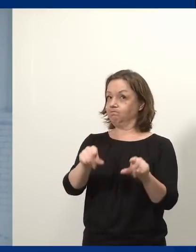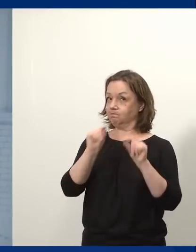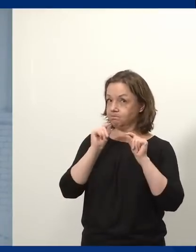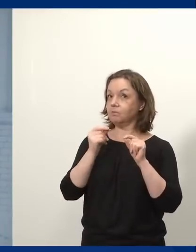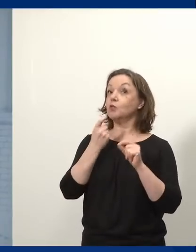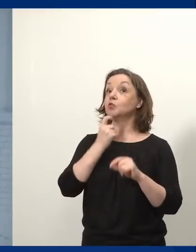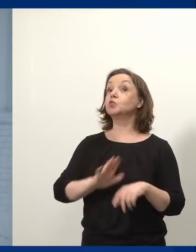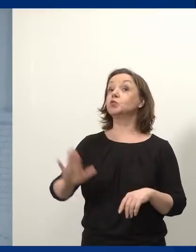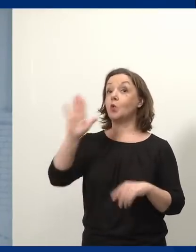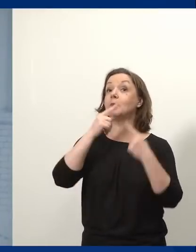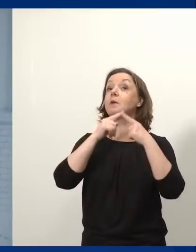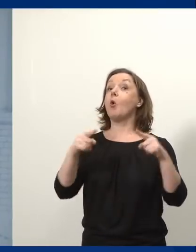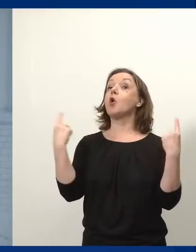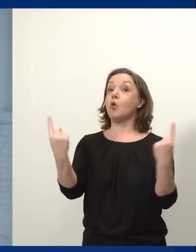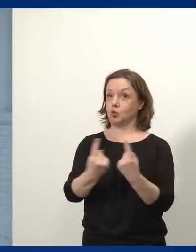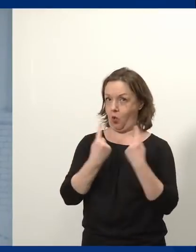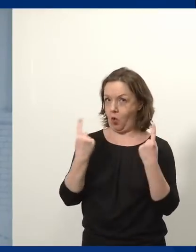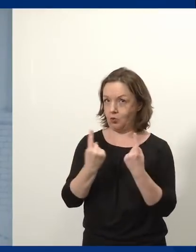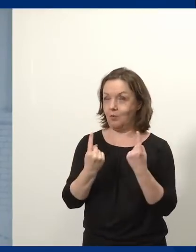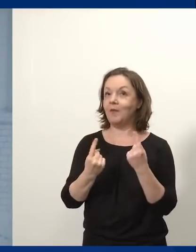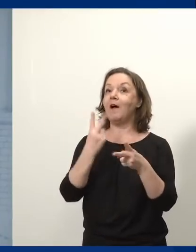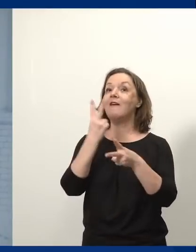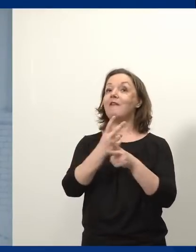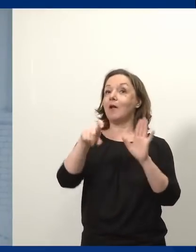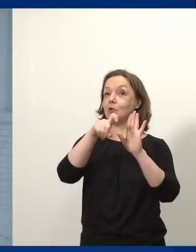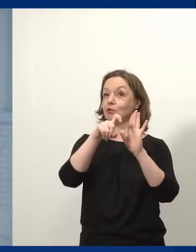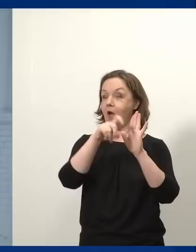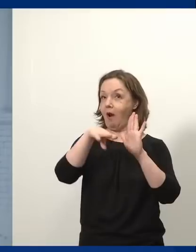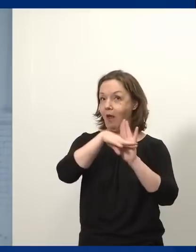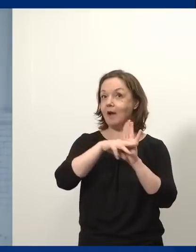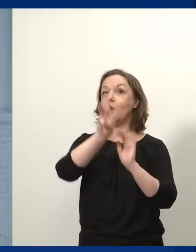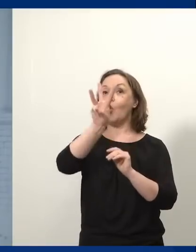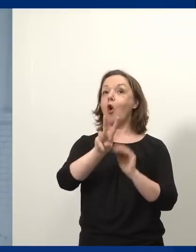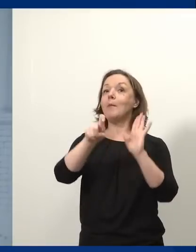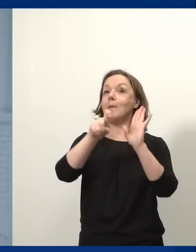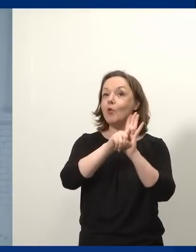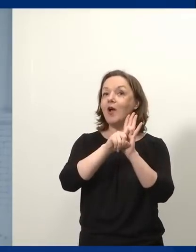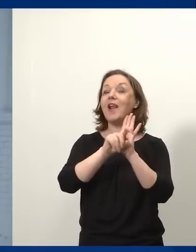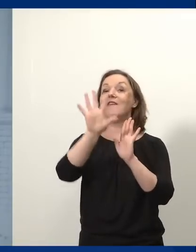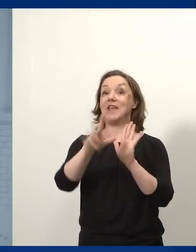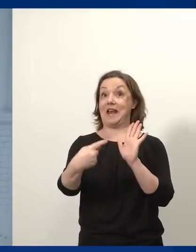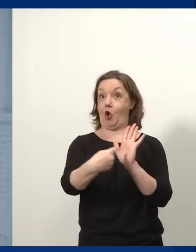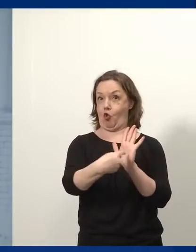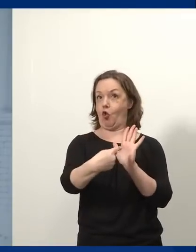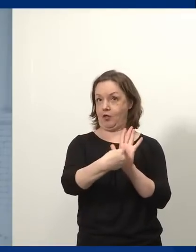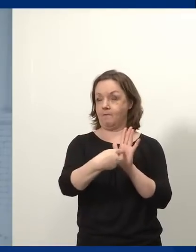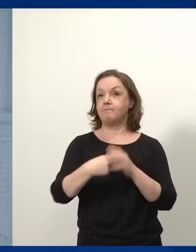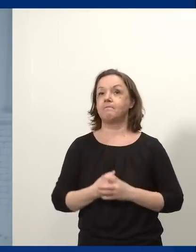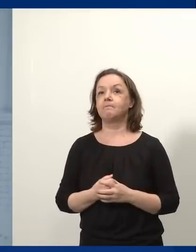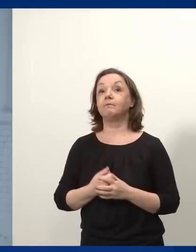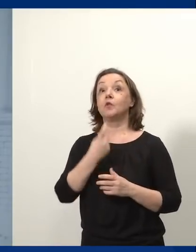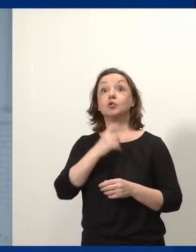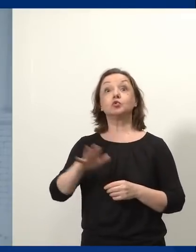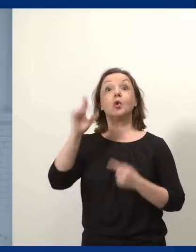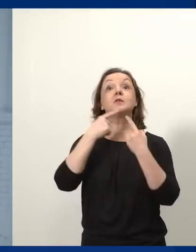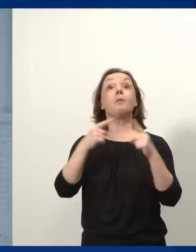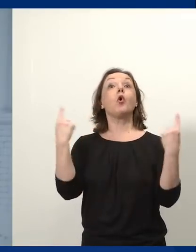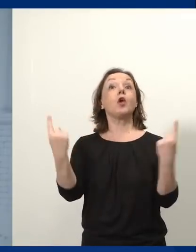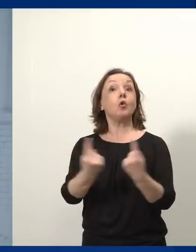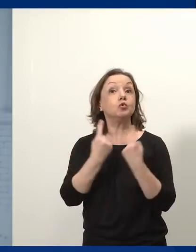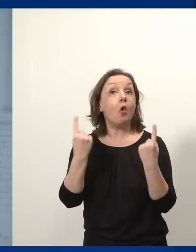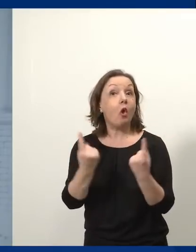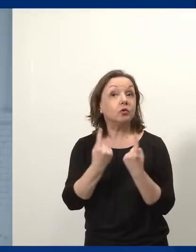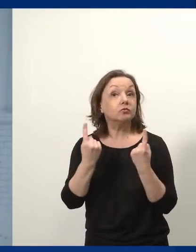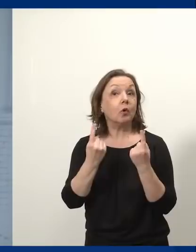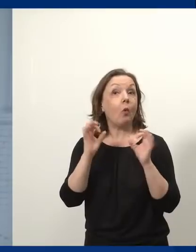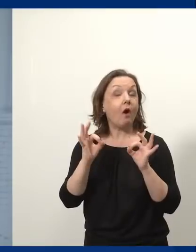maassa vallitsevat poikkeusolot valmiuslain 3. pykälän 5. kohdan mukaisesti. Maassa vallitsevat siis poikkeusolot